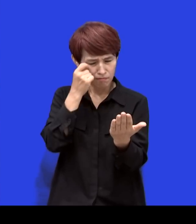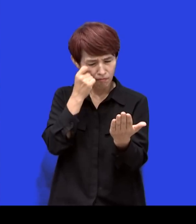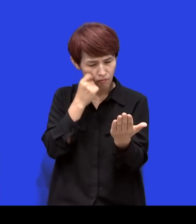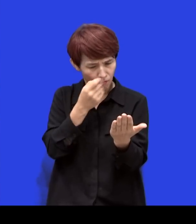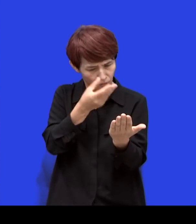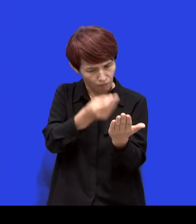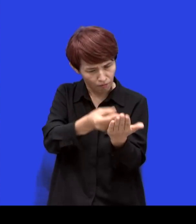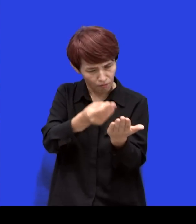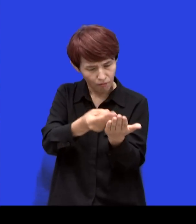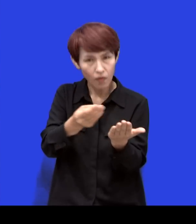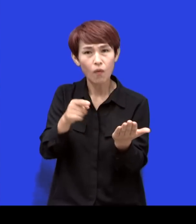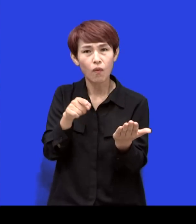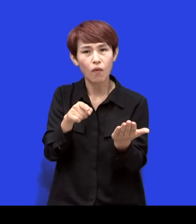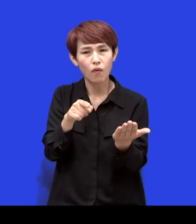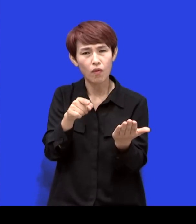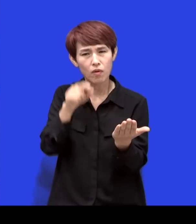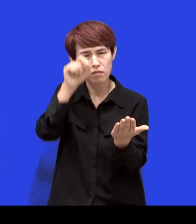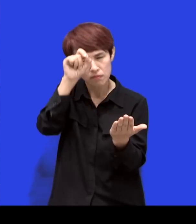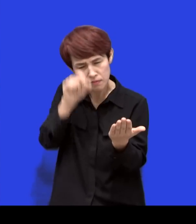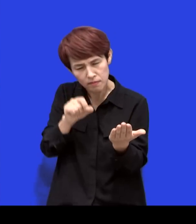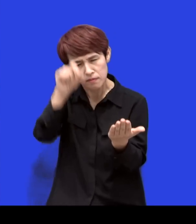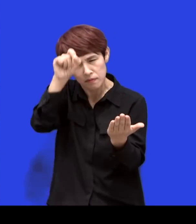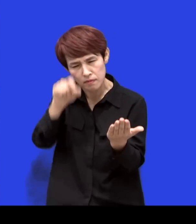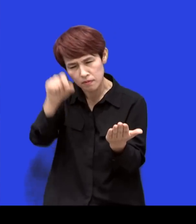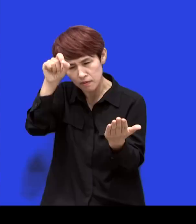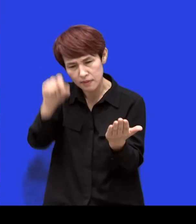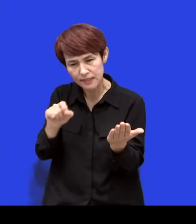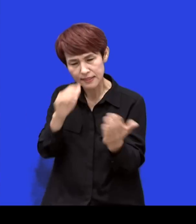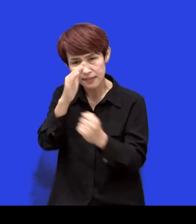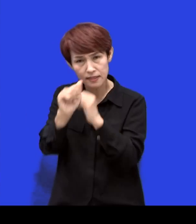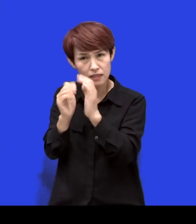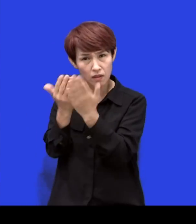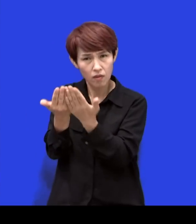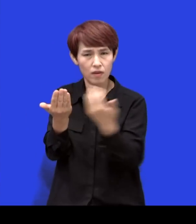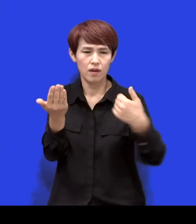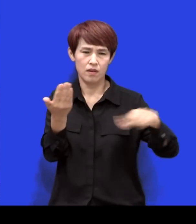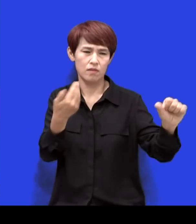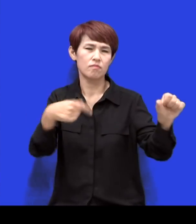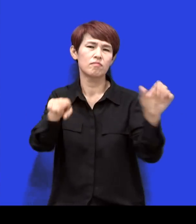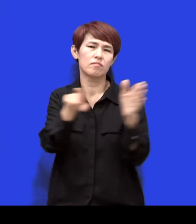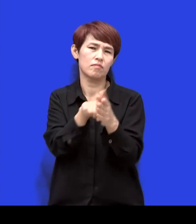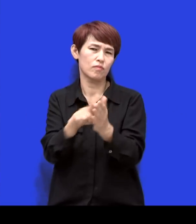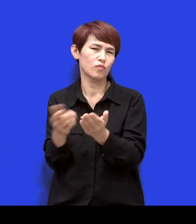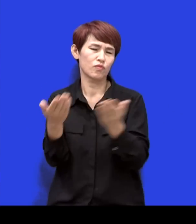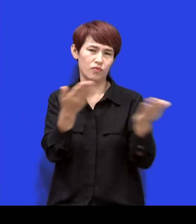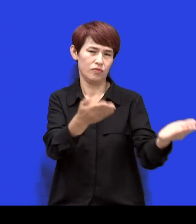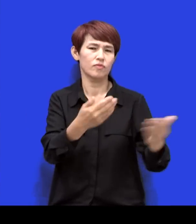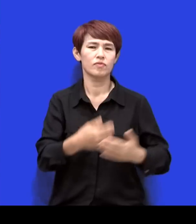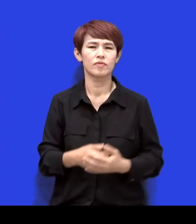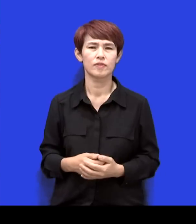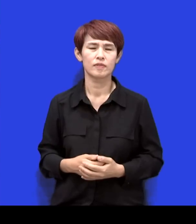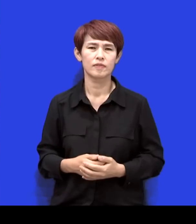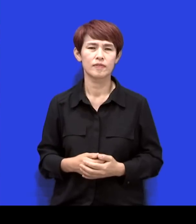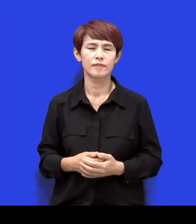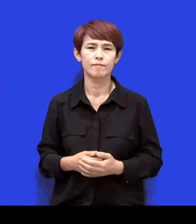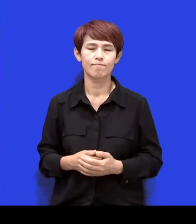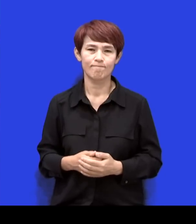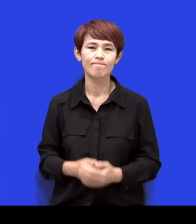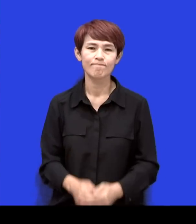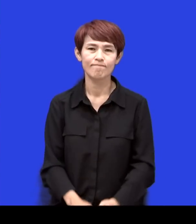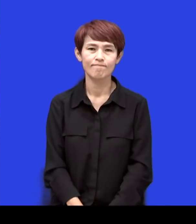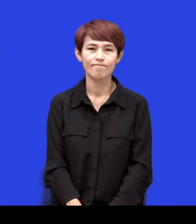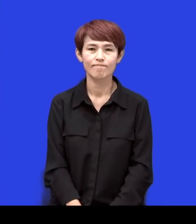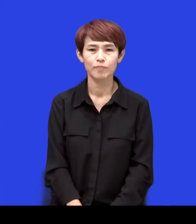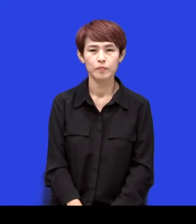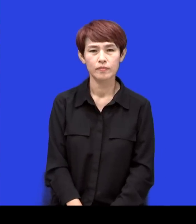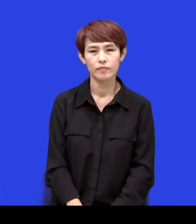눈물로 이렇게 다 밑줄과 쓰면서 읽으셨던 성경책을 어떻게 보면 십자가처럼 우리 아들 지켜달라고 이렇게 편지와 함께 주셨던